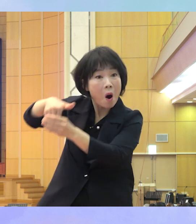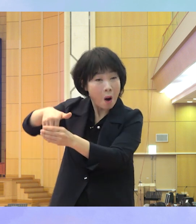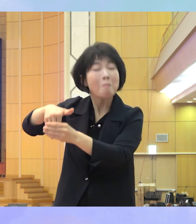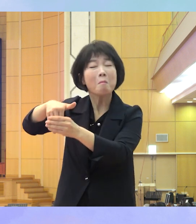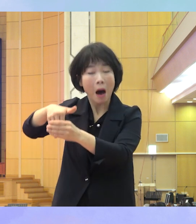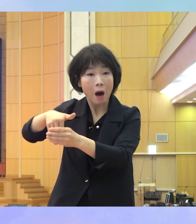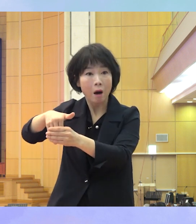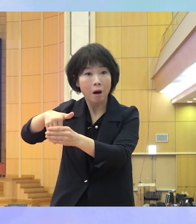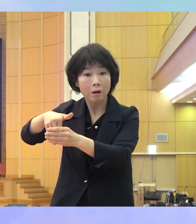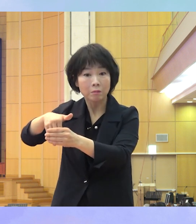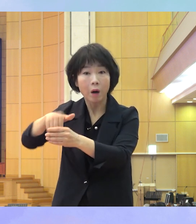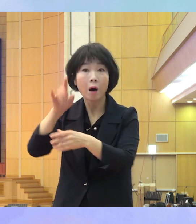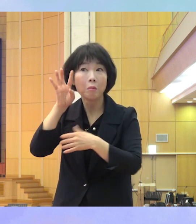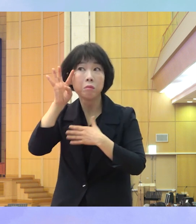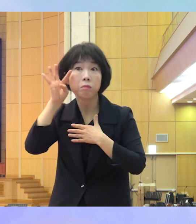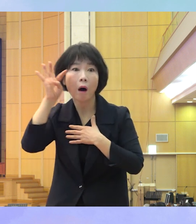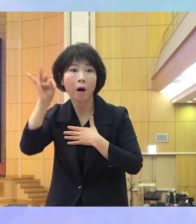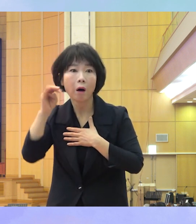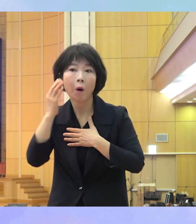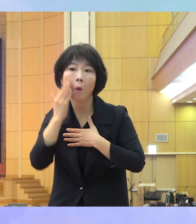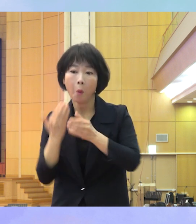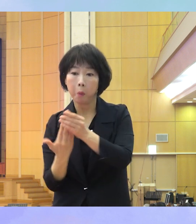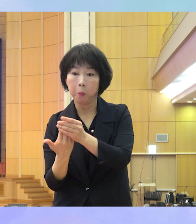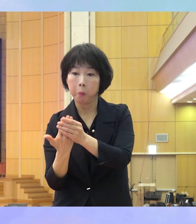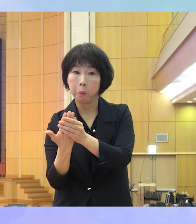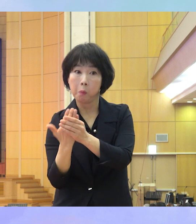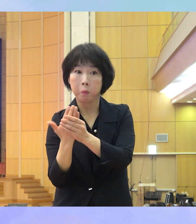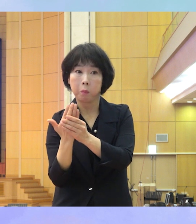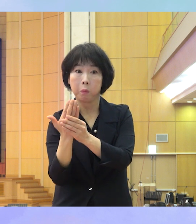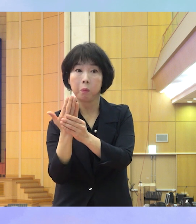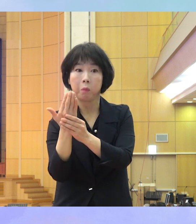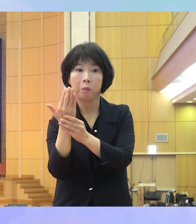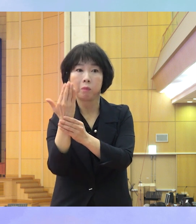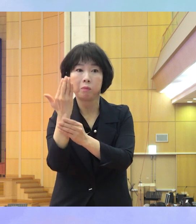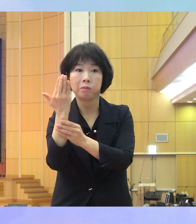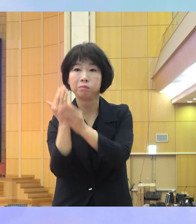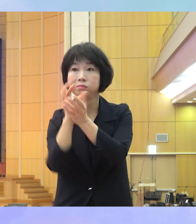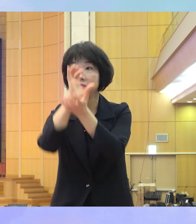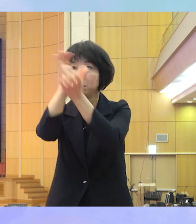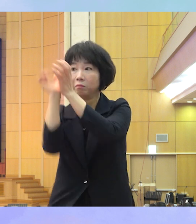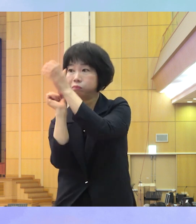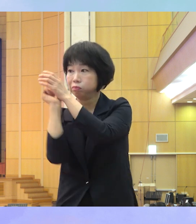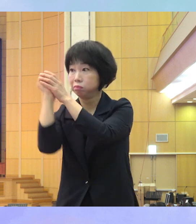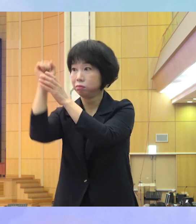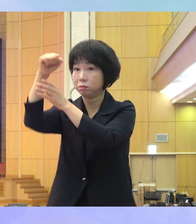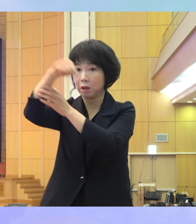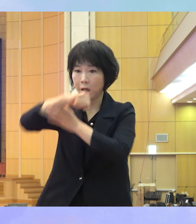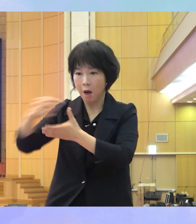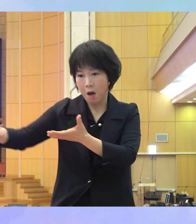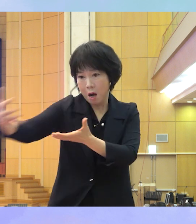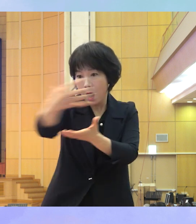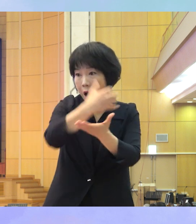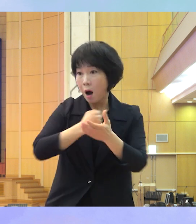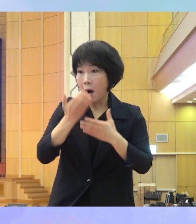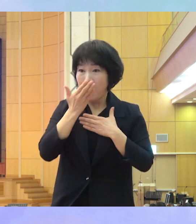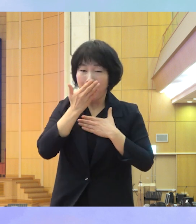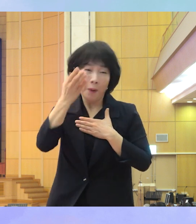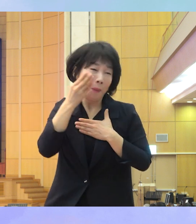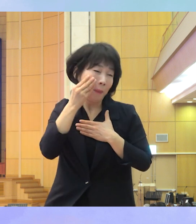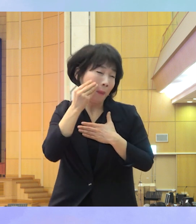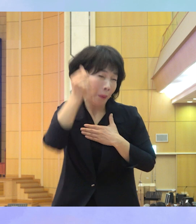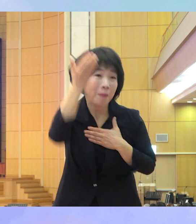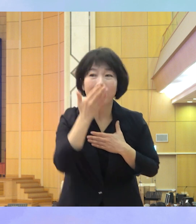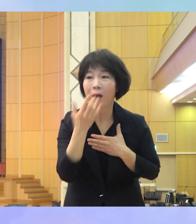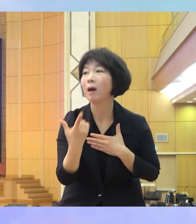잎이 청청하고 잘 자라고 그리고 열매 맺을